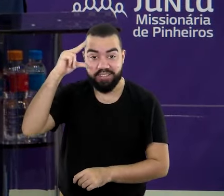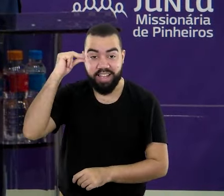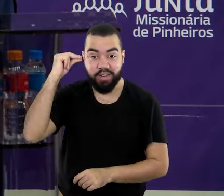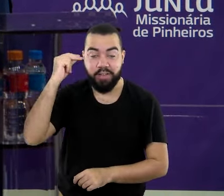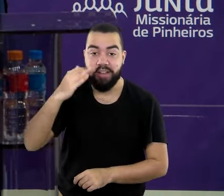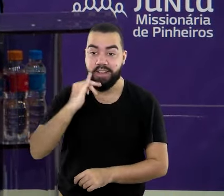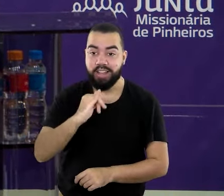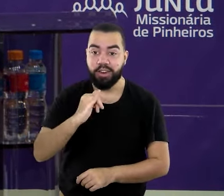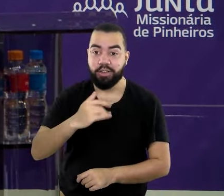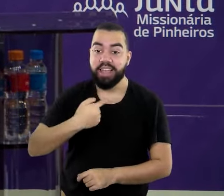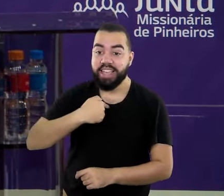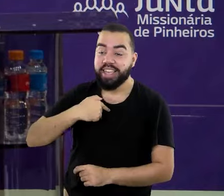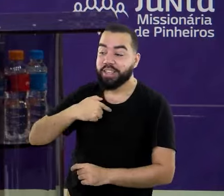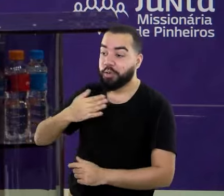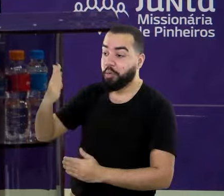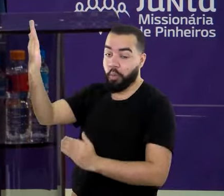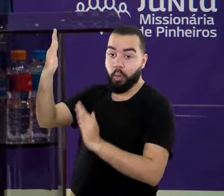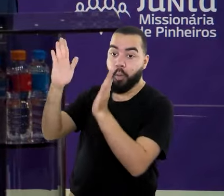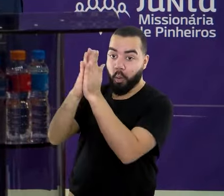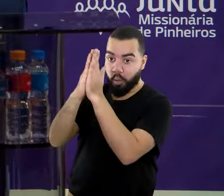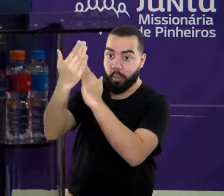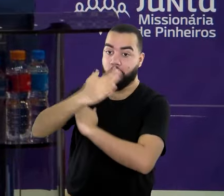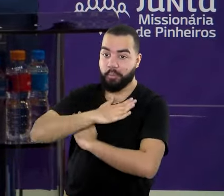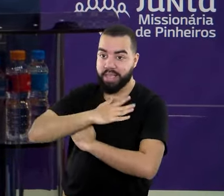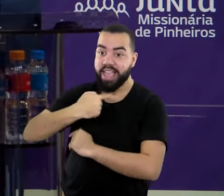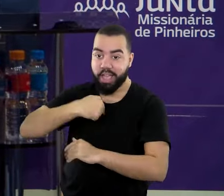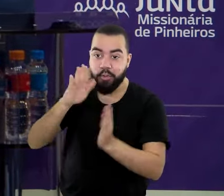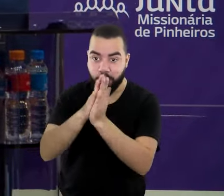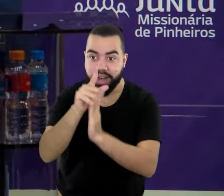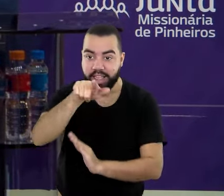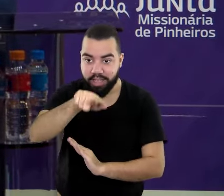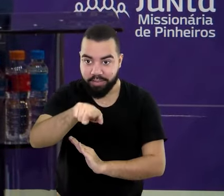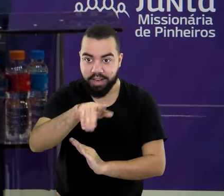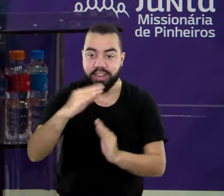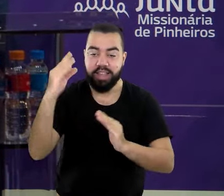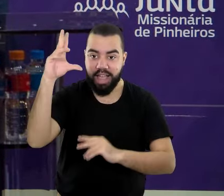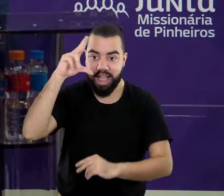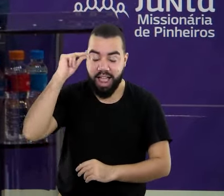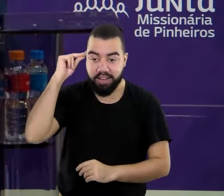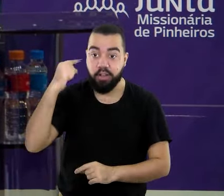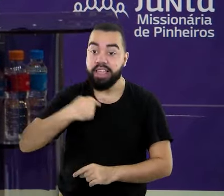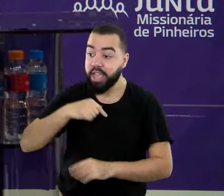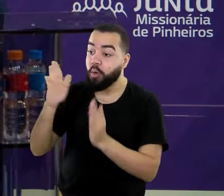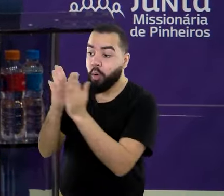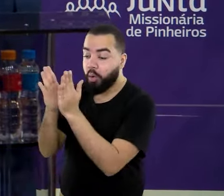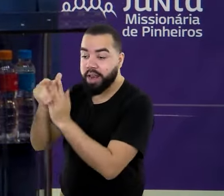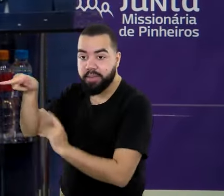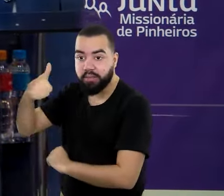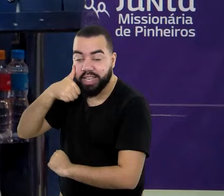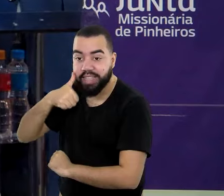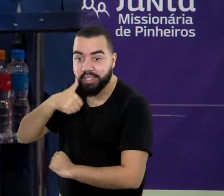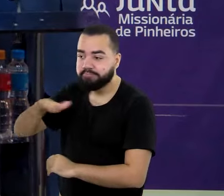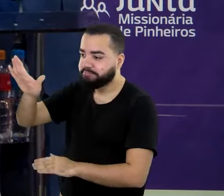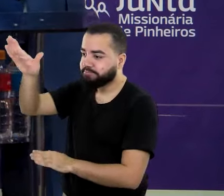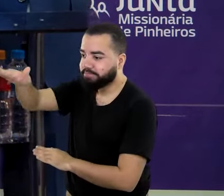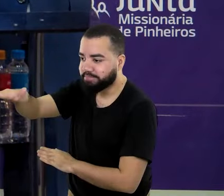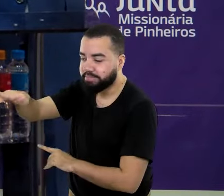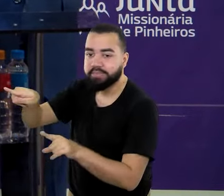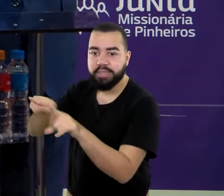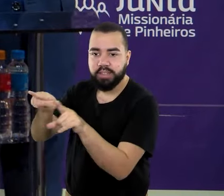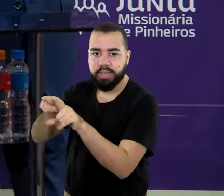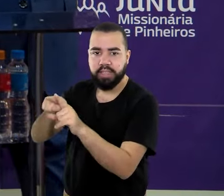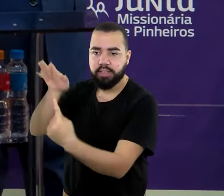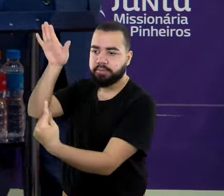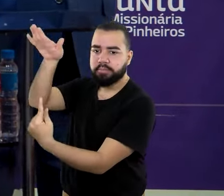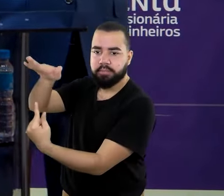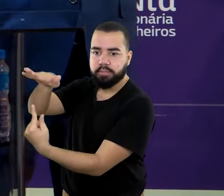colocou a mão na minha cabeça e eu também coloquei a mão na cabeça dele e oramos. Eu também coloquei a mão na cabeça dela e orei. 근데 이분이 술이 약간 취했습니다.